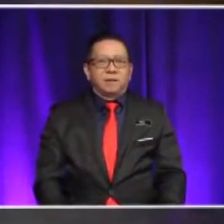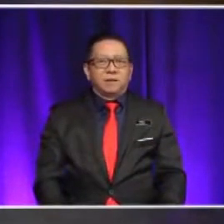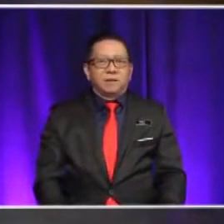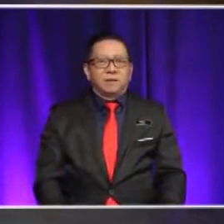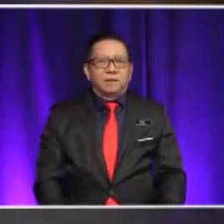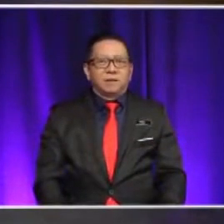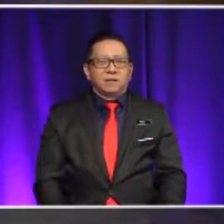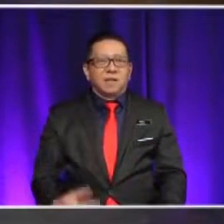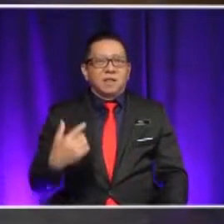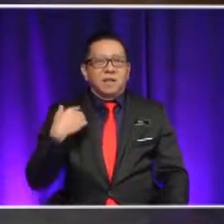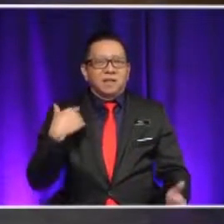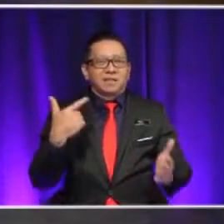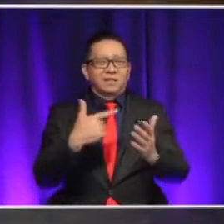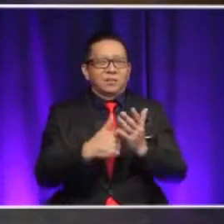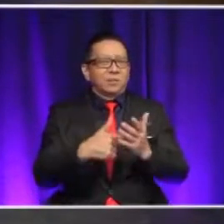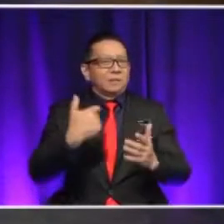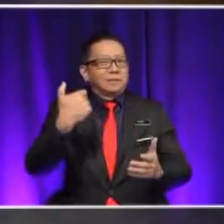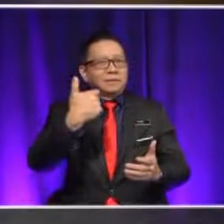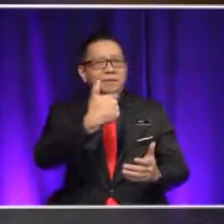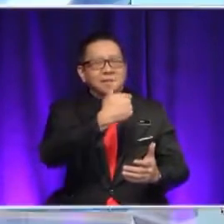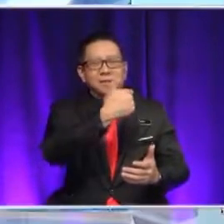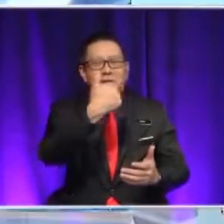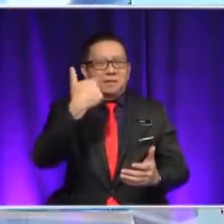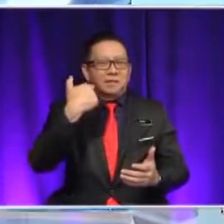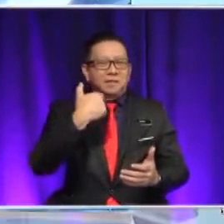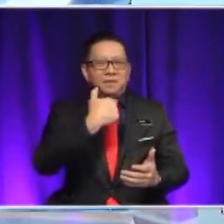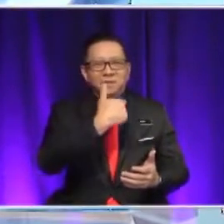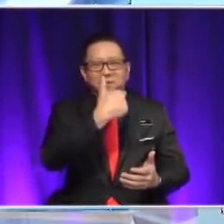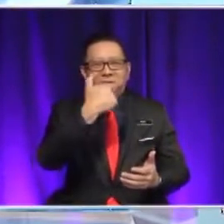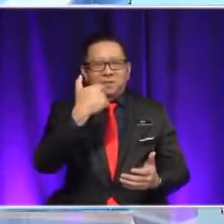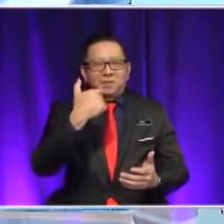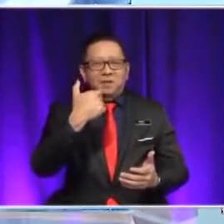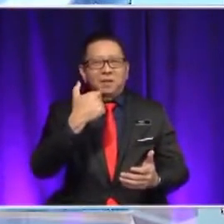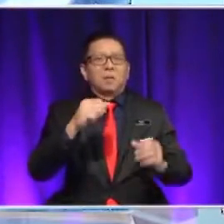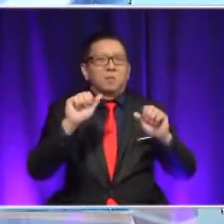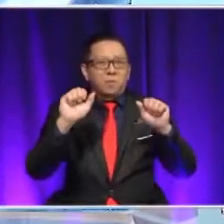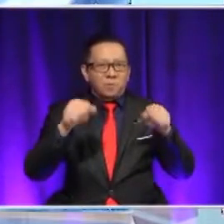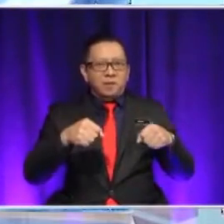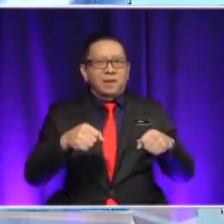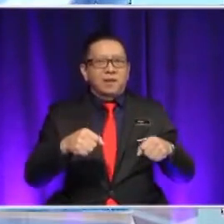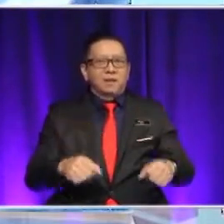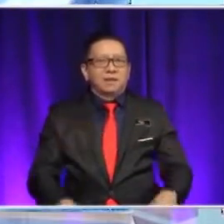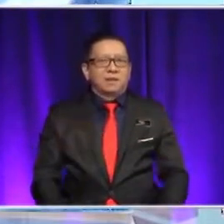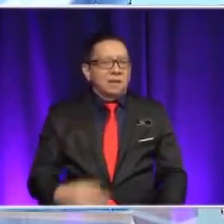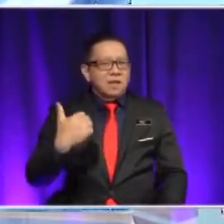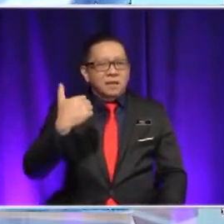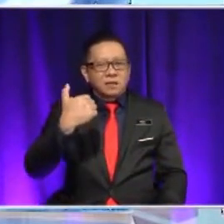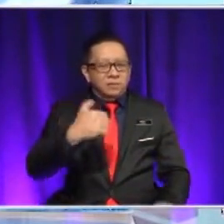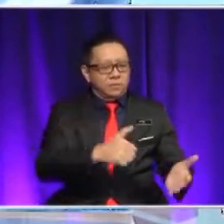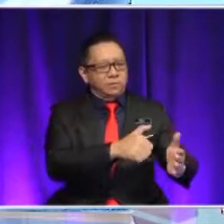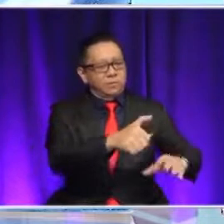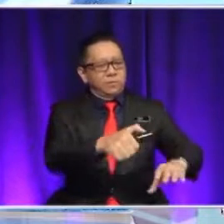mana sprinkles kita dulu sebenarnya kita beli gunesekere ini untuk kita